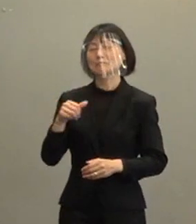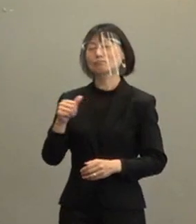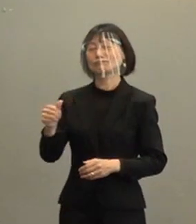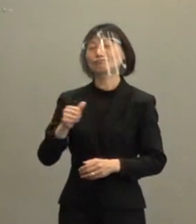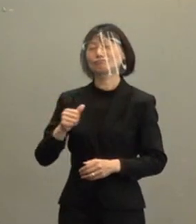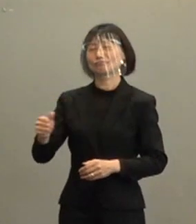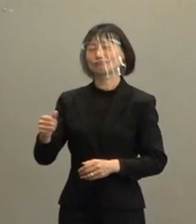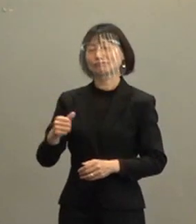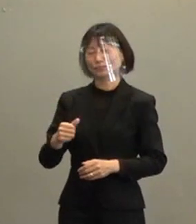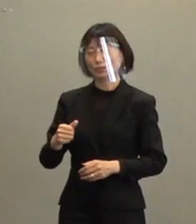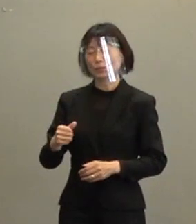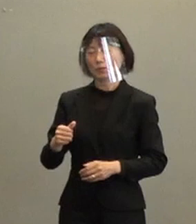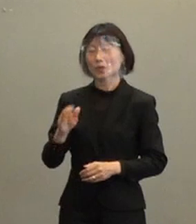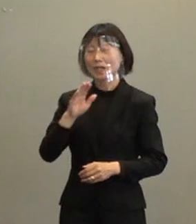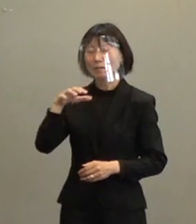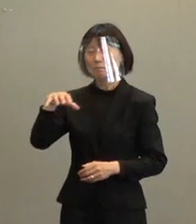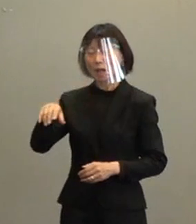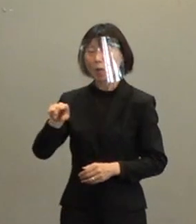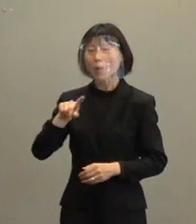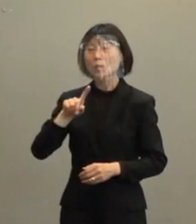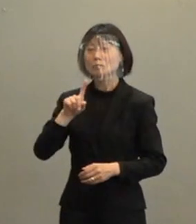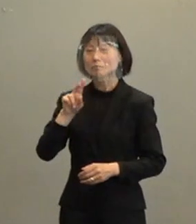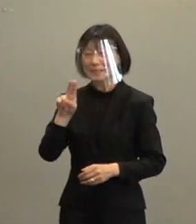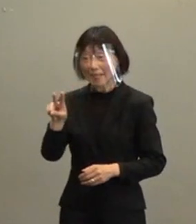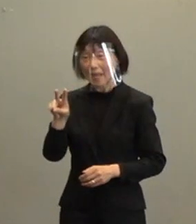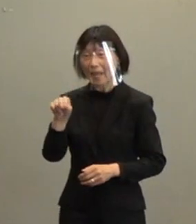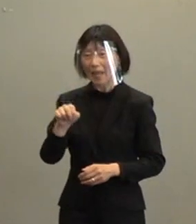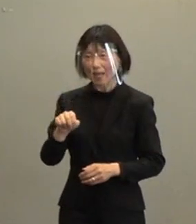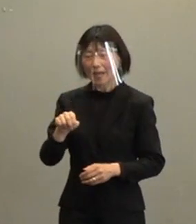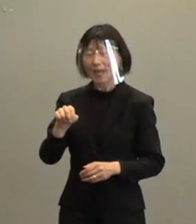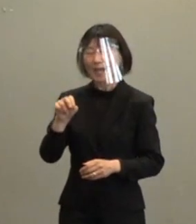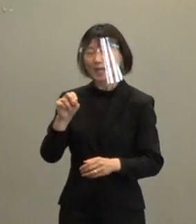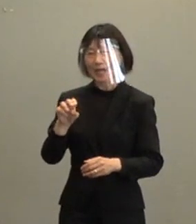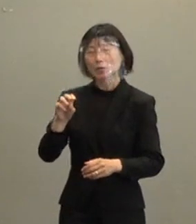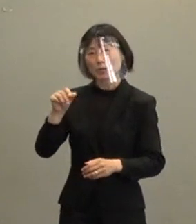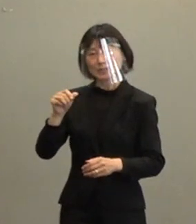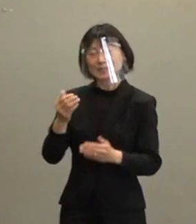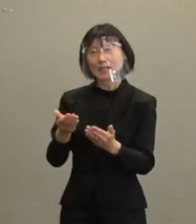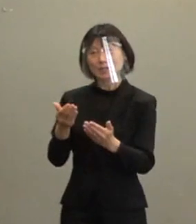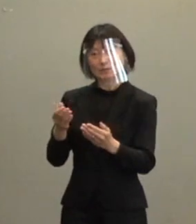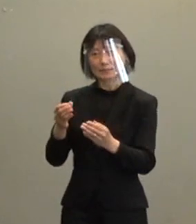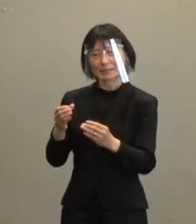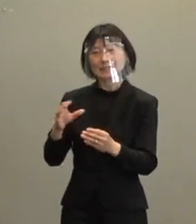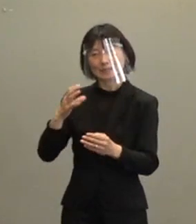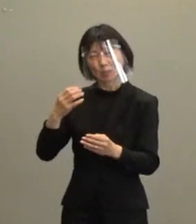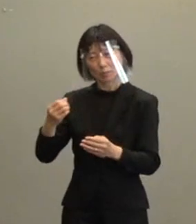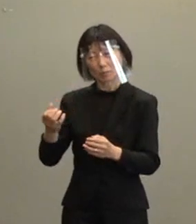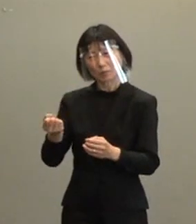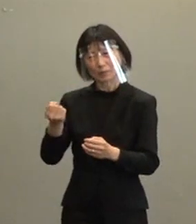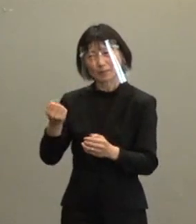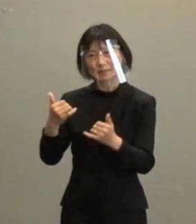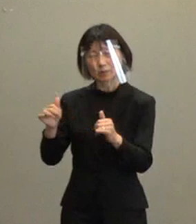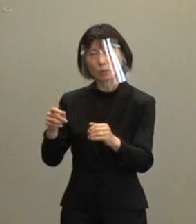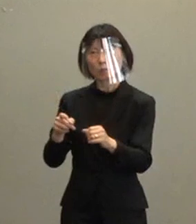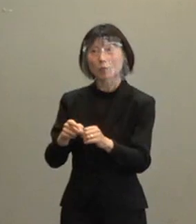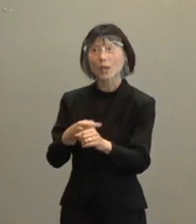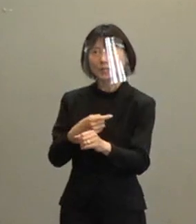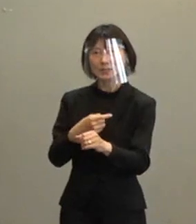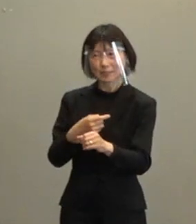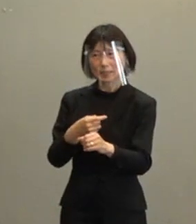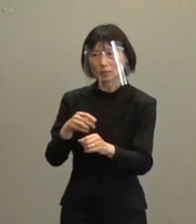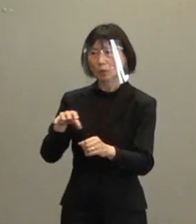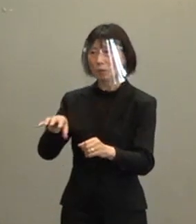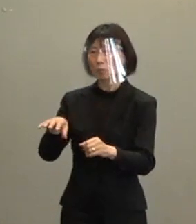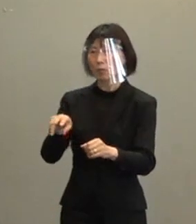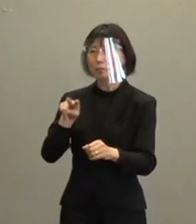あるんですけれども、多分その現場を見て、地学に関心のある方は別とすると、多分その場面だけを見て何